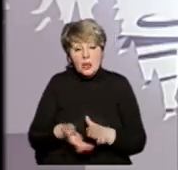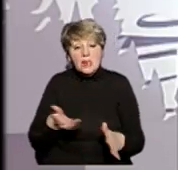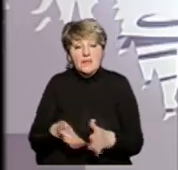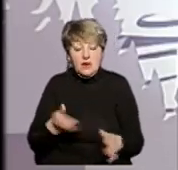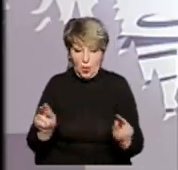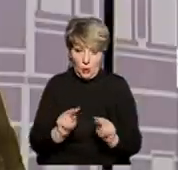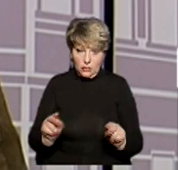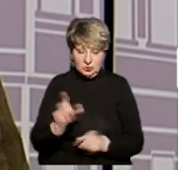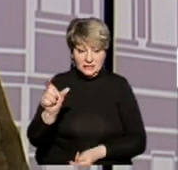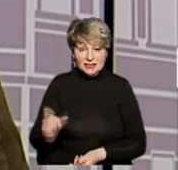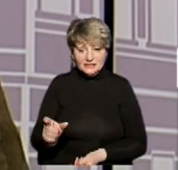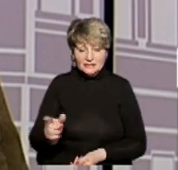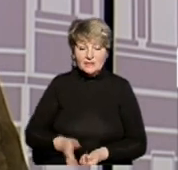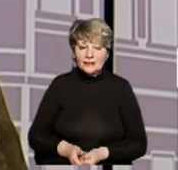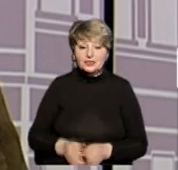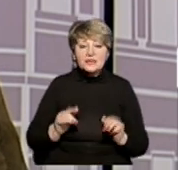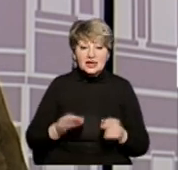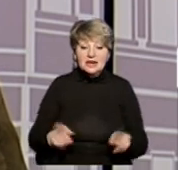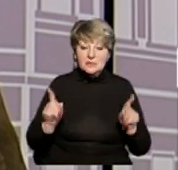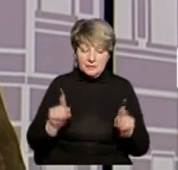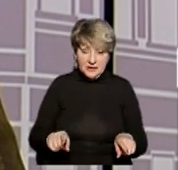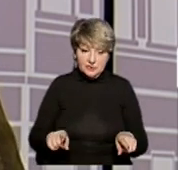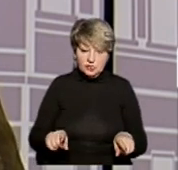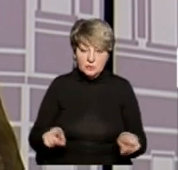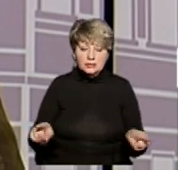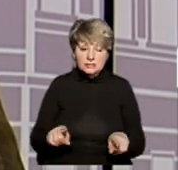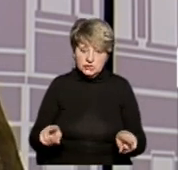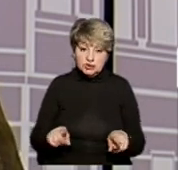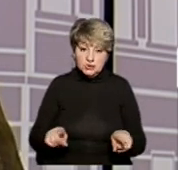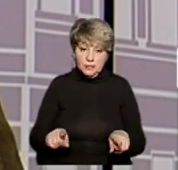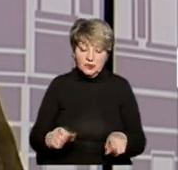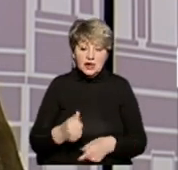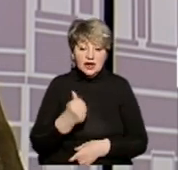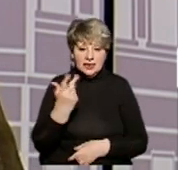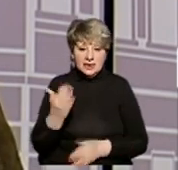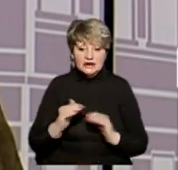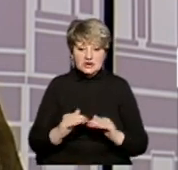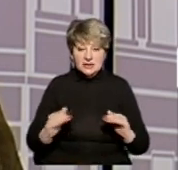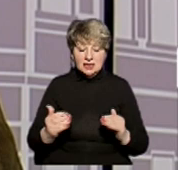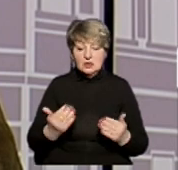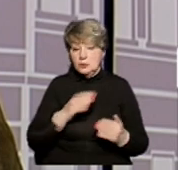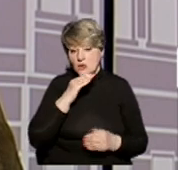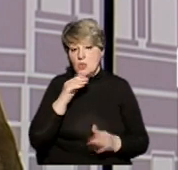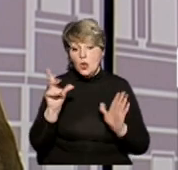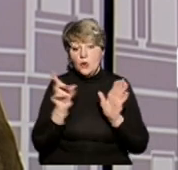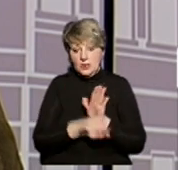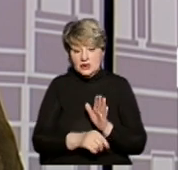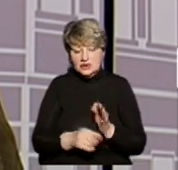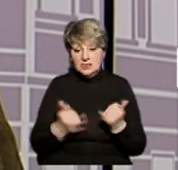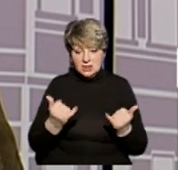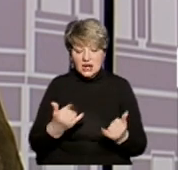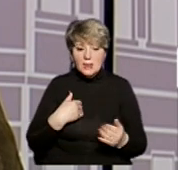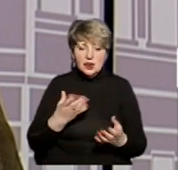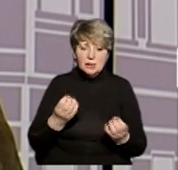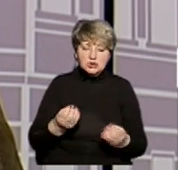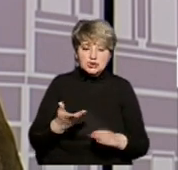почнемо. Ну, справа в тому, що, по-перше, певна кількість наших дітей виїхали на сьогоднішній день. Нам дуже важко